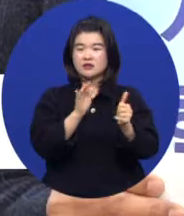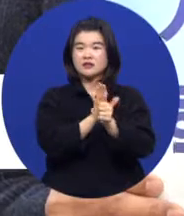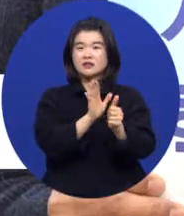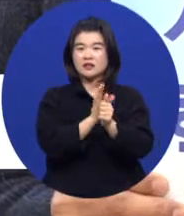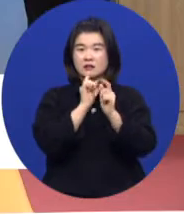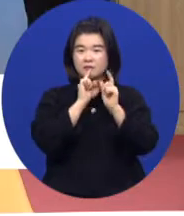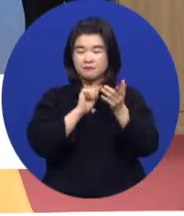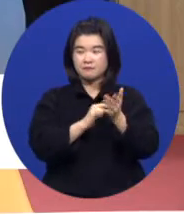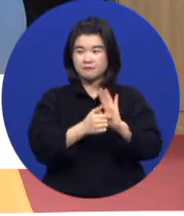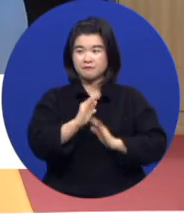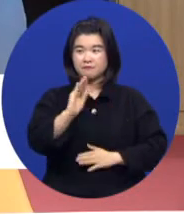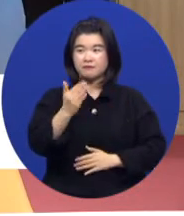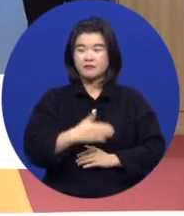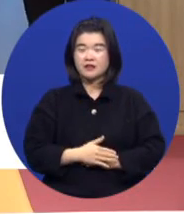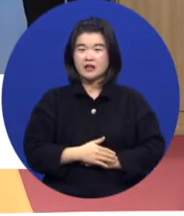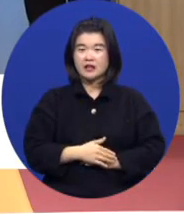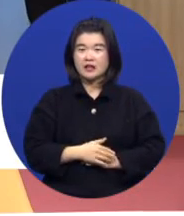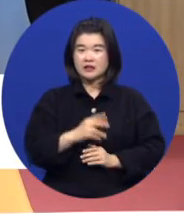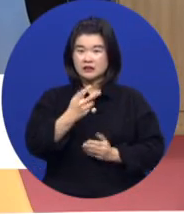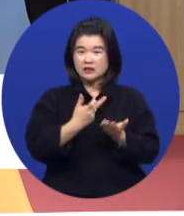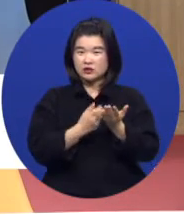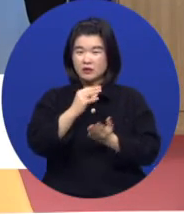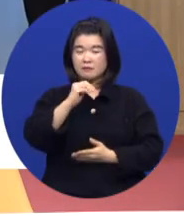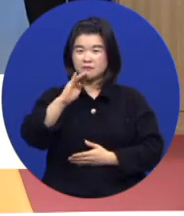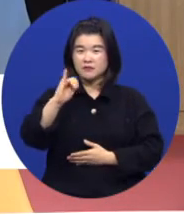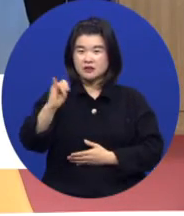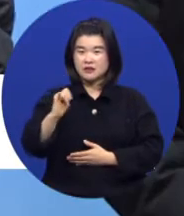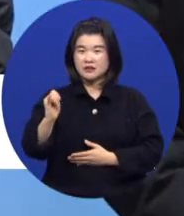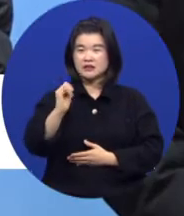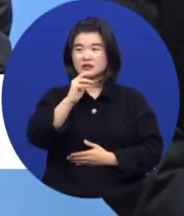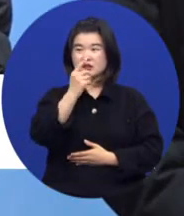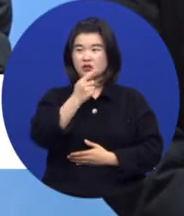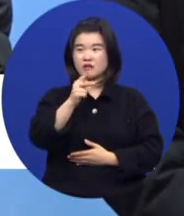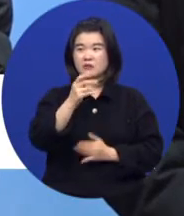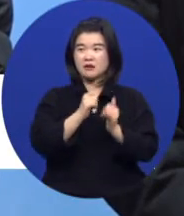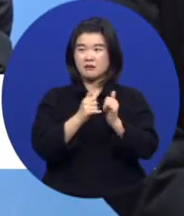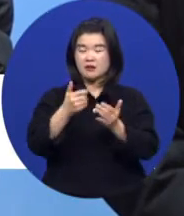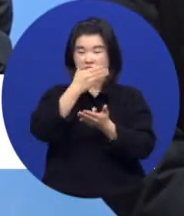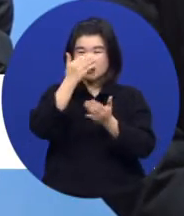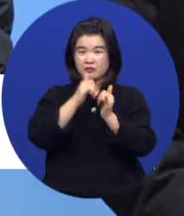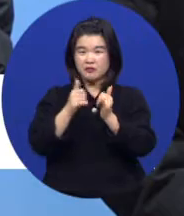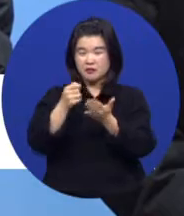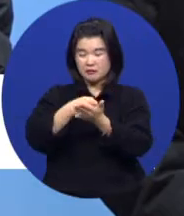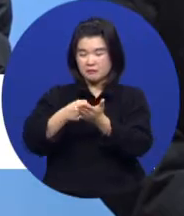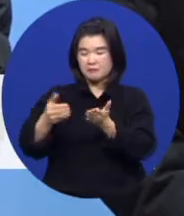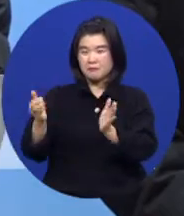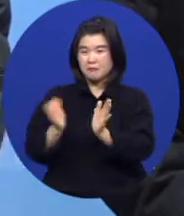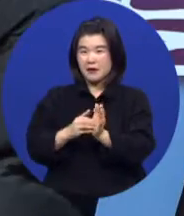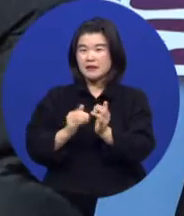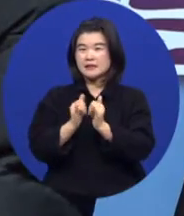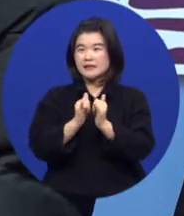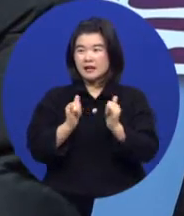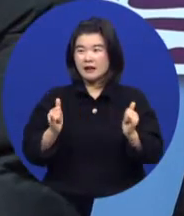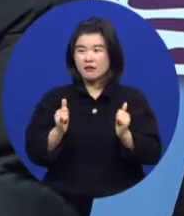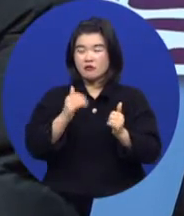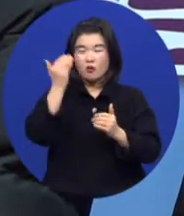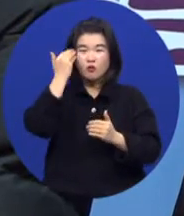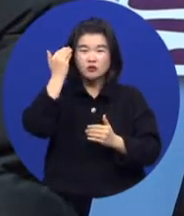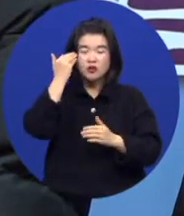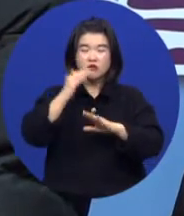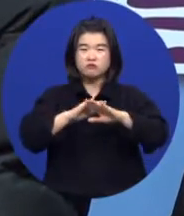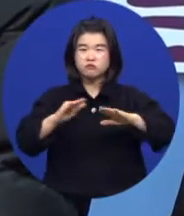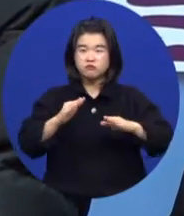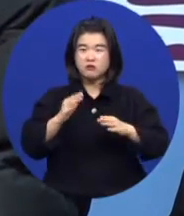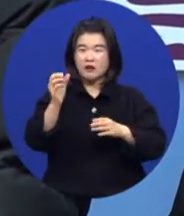지지한다고 밝혔습니다 제주 mz세대 1,200명의 서명을 받은 청년들도 기자회견을 갖고 공정과 상식을